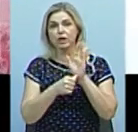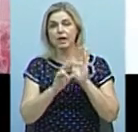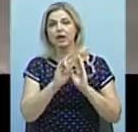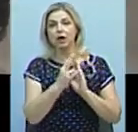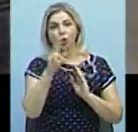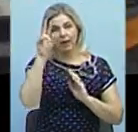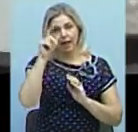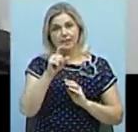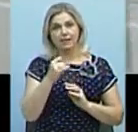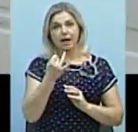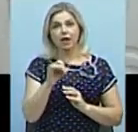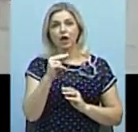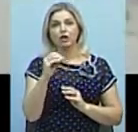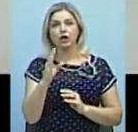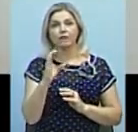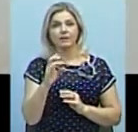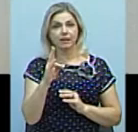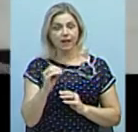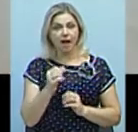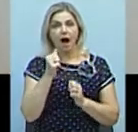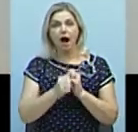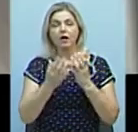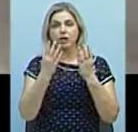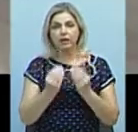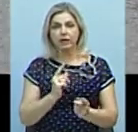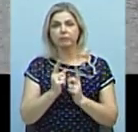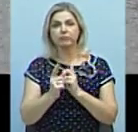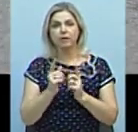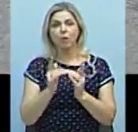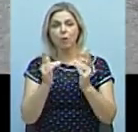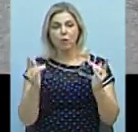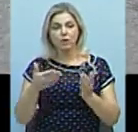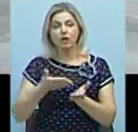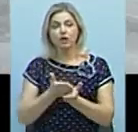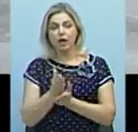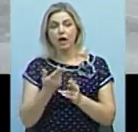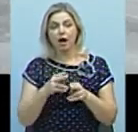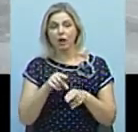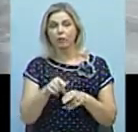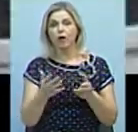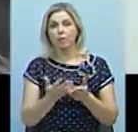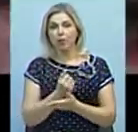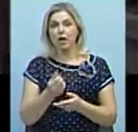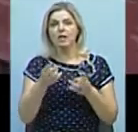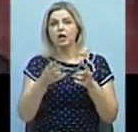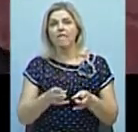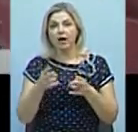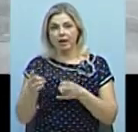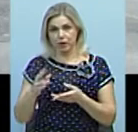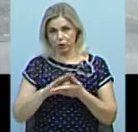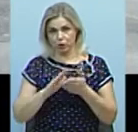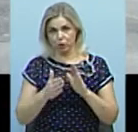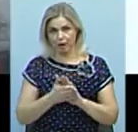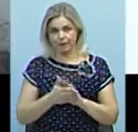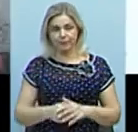Миколаїв-Зайчевське. Через міст їздять щодня. Говорить, через щілину, яка утворилася в споруді, на дорозі створюються аварійні ситуації.